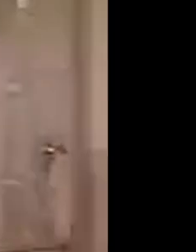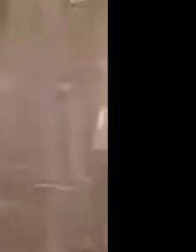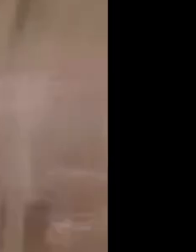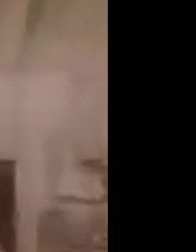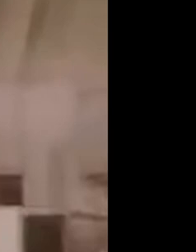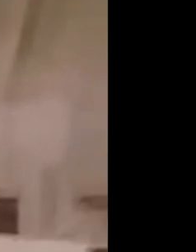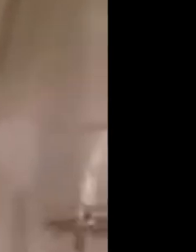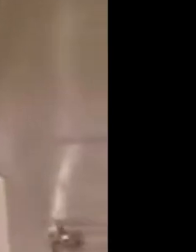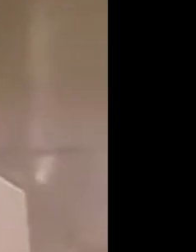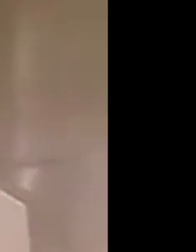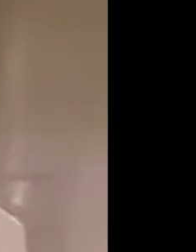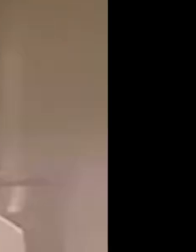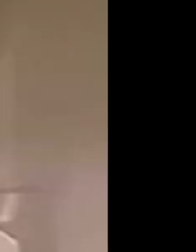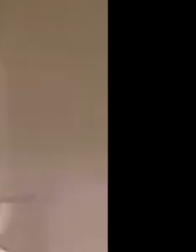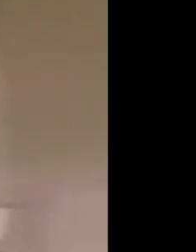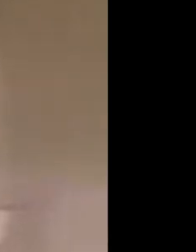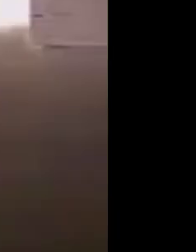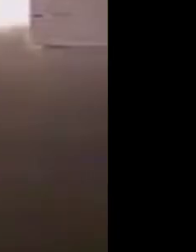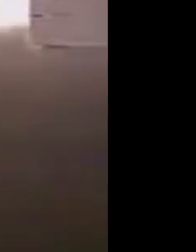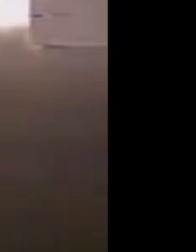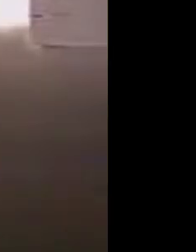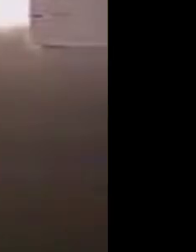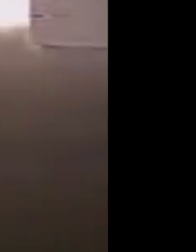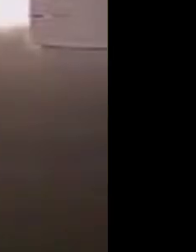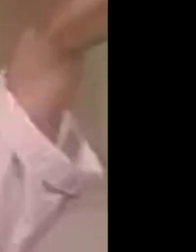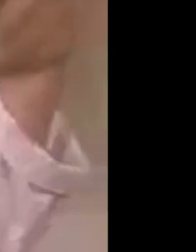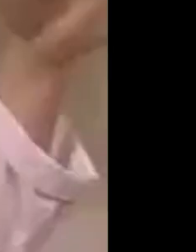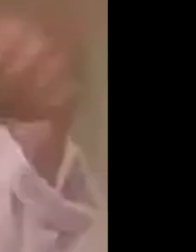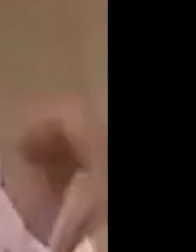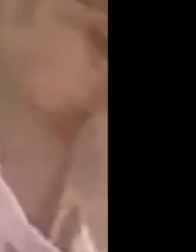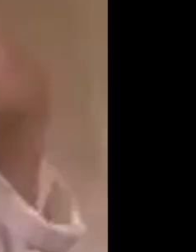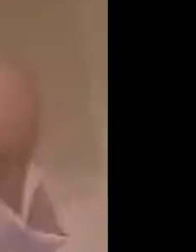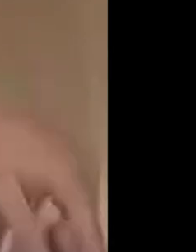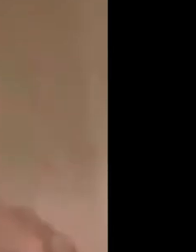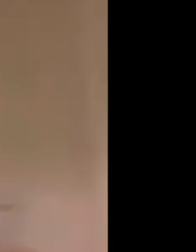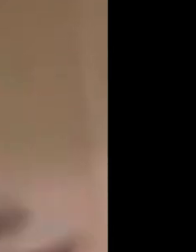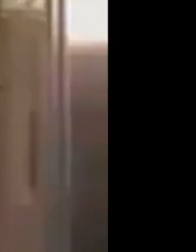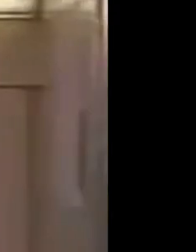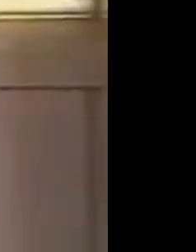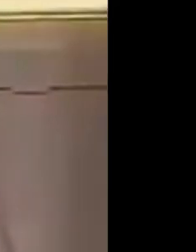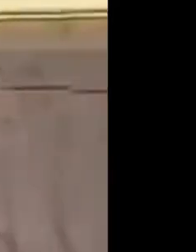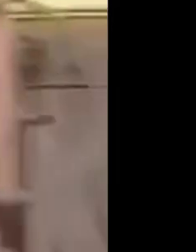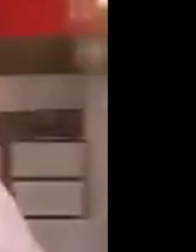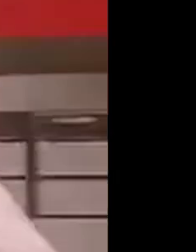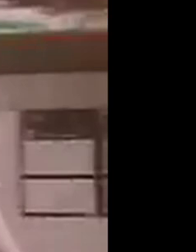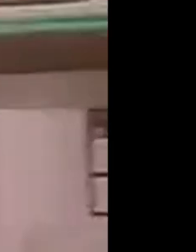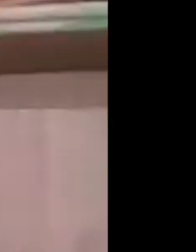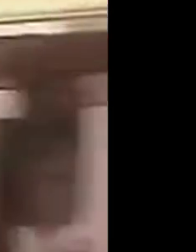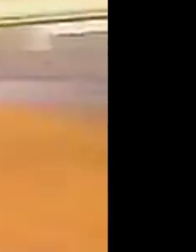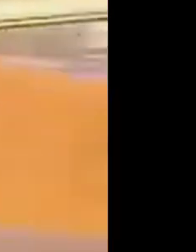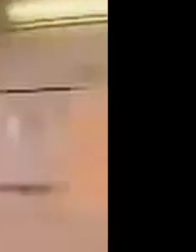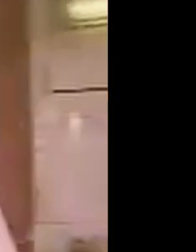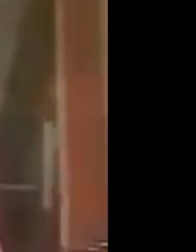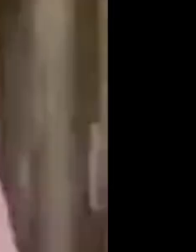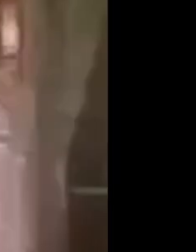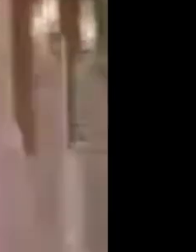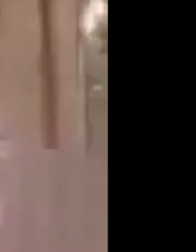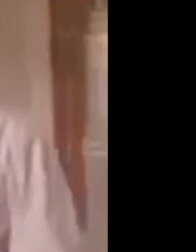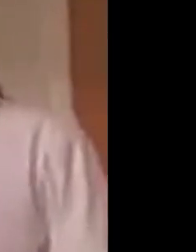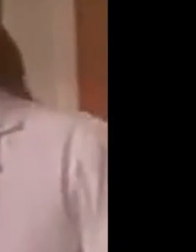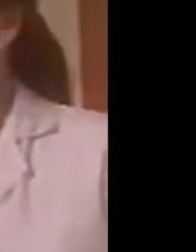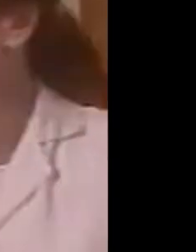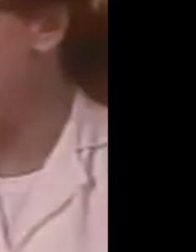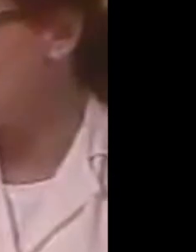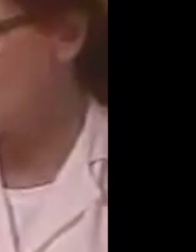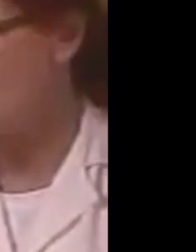ça. Mademoiselle Hortense, venez, venez voir, vite, vite, venez voir. Me voici, professeur Thibault, qu'avez-vous